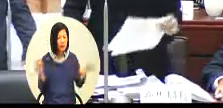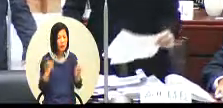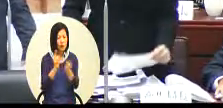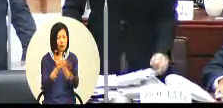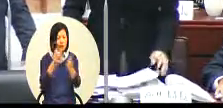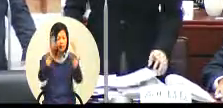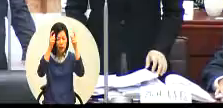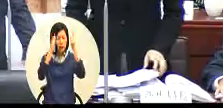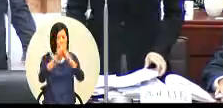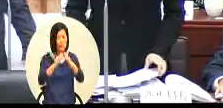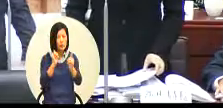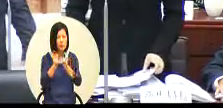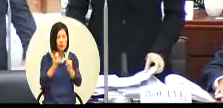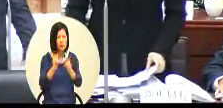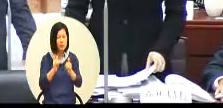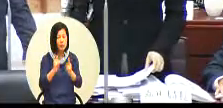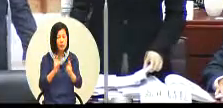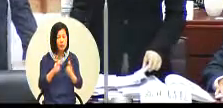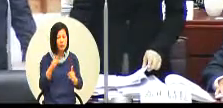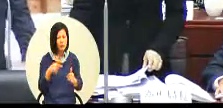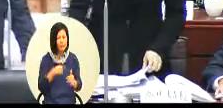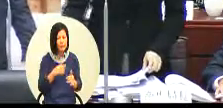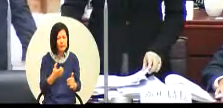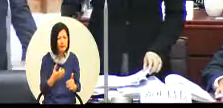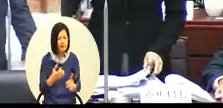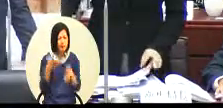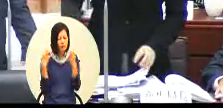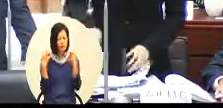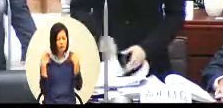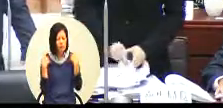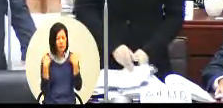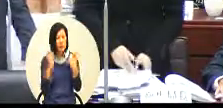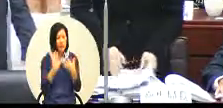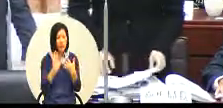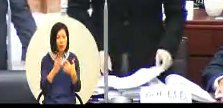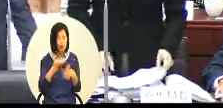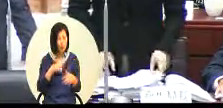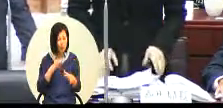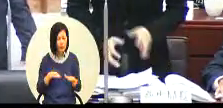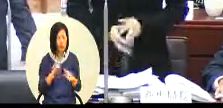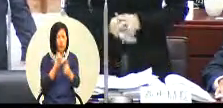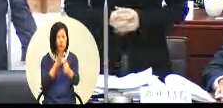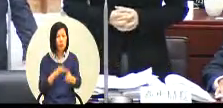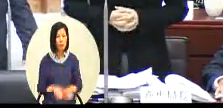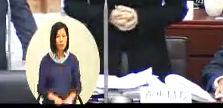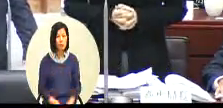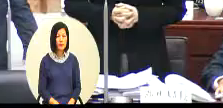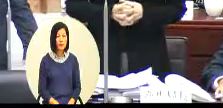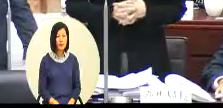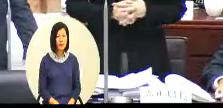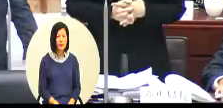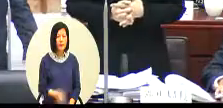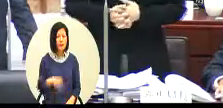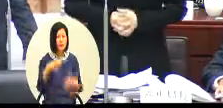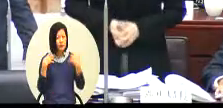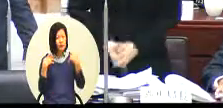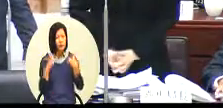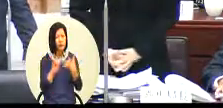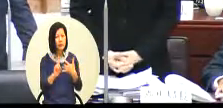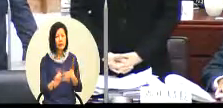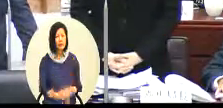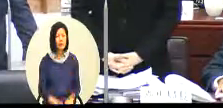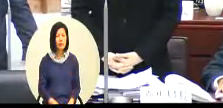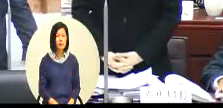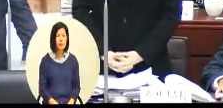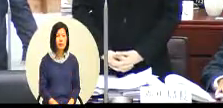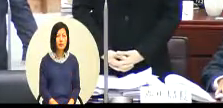市民沉痛的一个负担是在哪里？我告诉你，这个负担就是在我